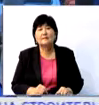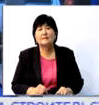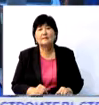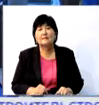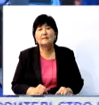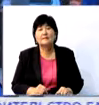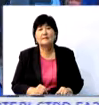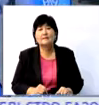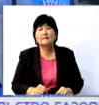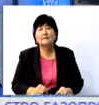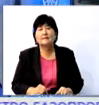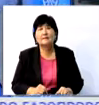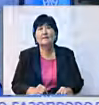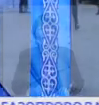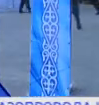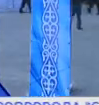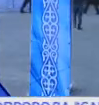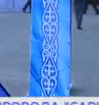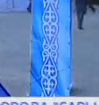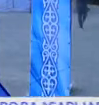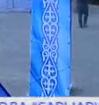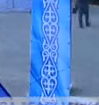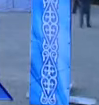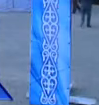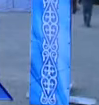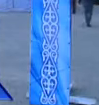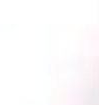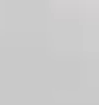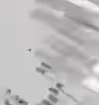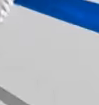Алина Параджан, Елижас Абдильда, Талгат Сыдыков, Досхан Сатпай, телеканал Кызылорда.